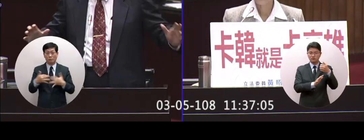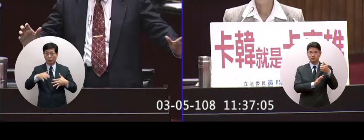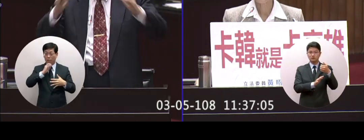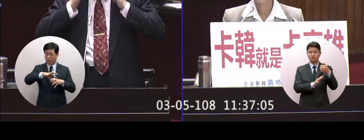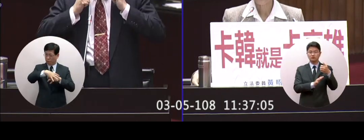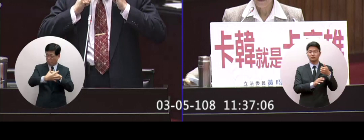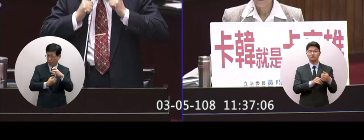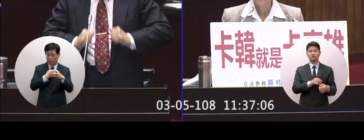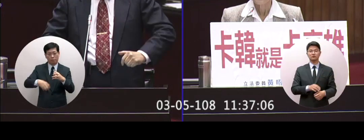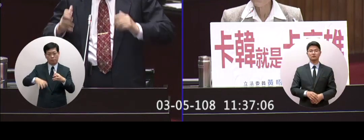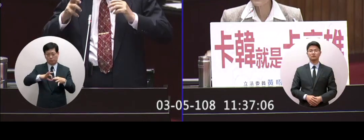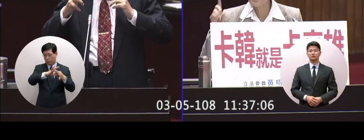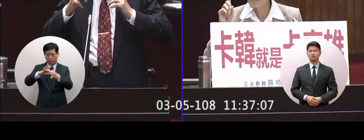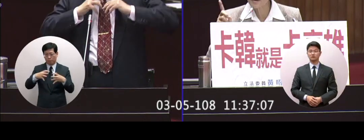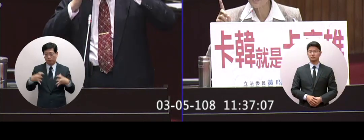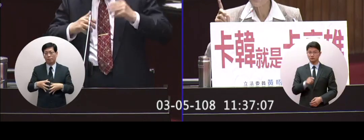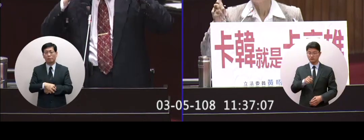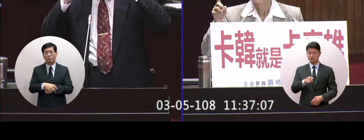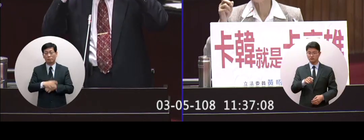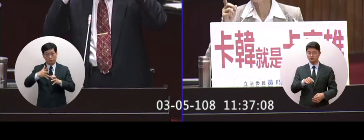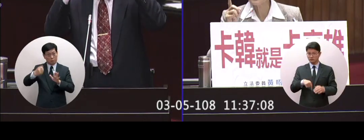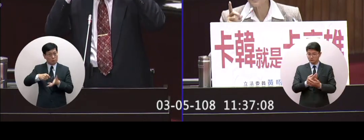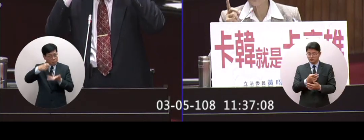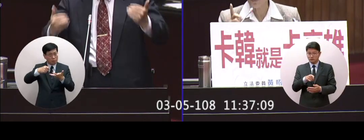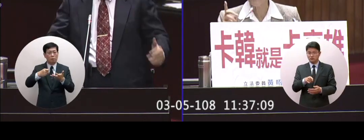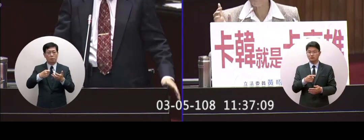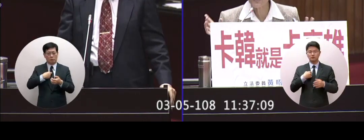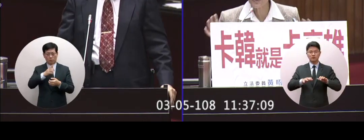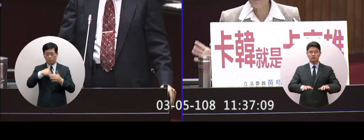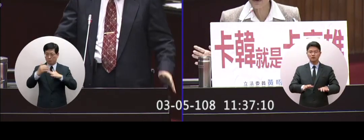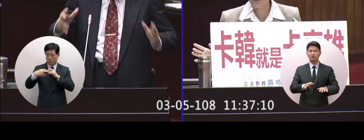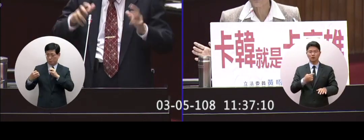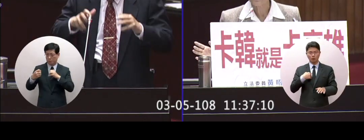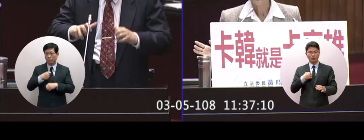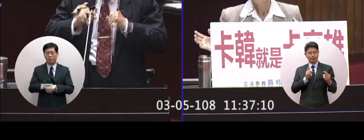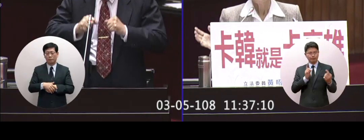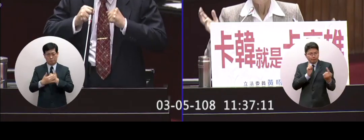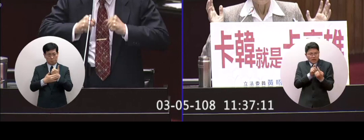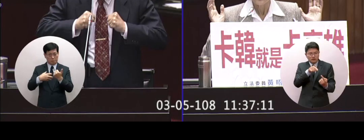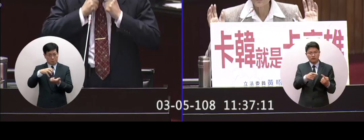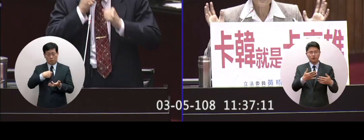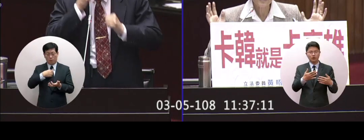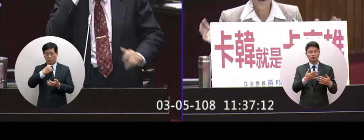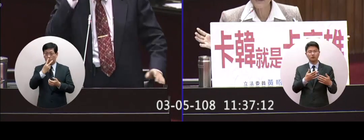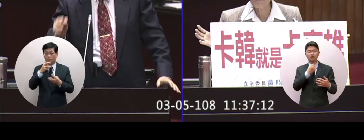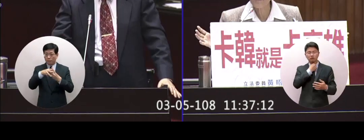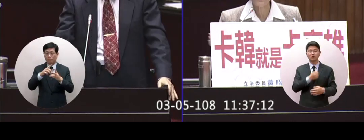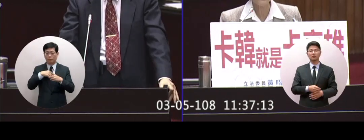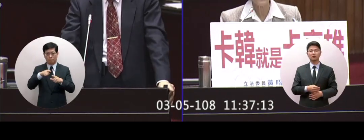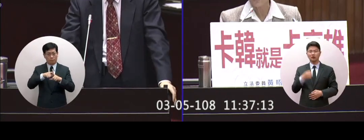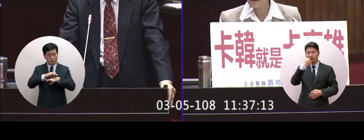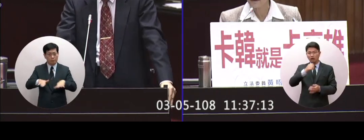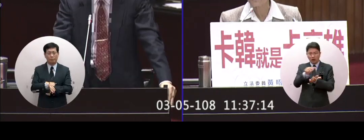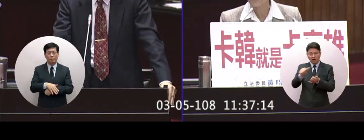是个区域的议题， 所以总统 提出要一个安全的对话， 所以现在我们必须要面对， 确保亚太地区 所有台湾人民